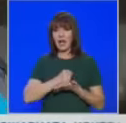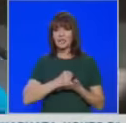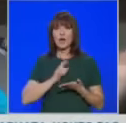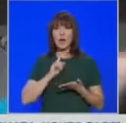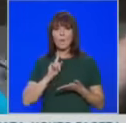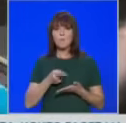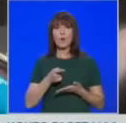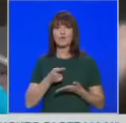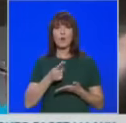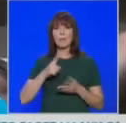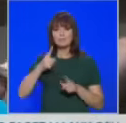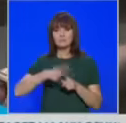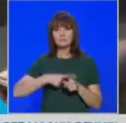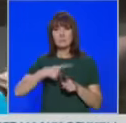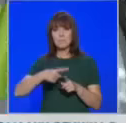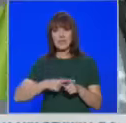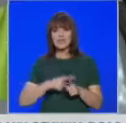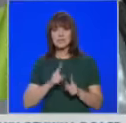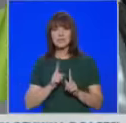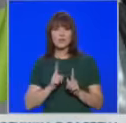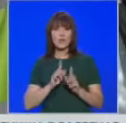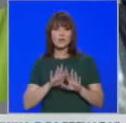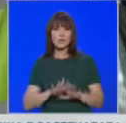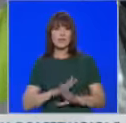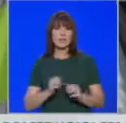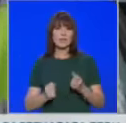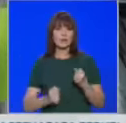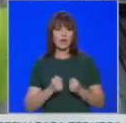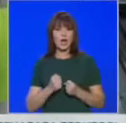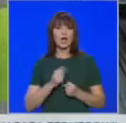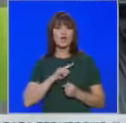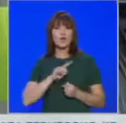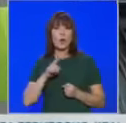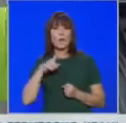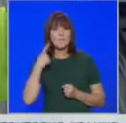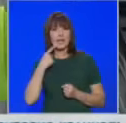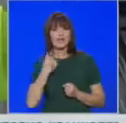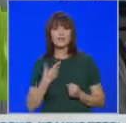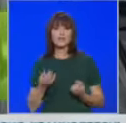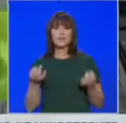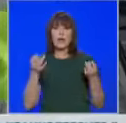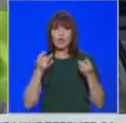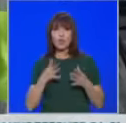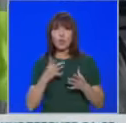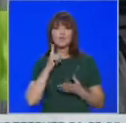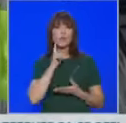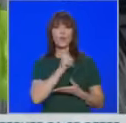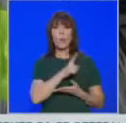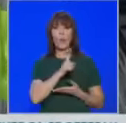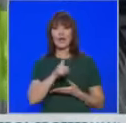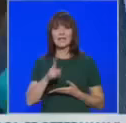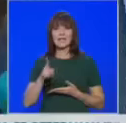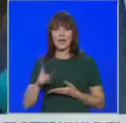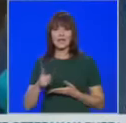да останат без автомобил, без да имат вина. До петък ще има общи методически указания за прилагане на промените в наказателния кодекс от МВР